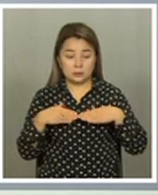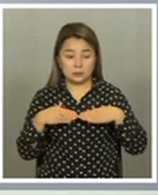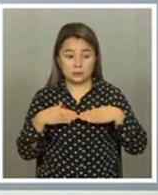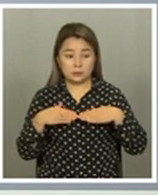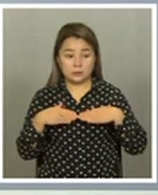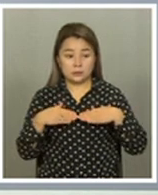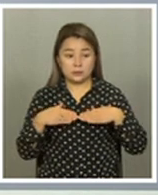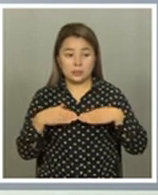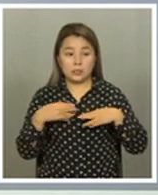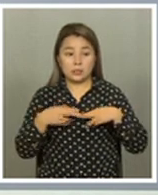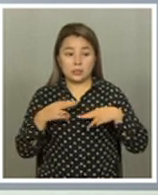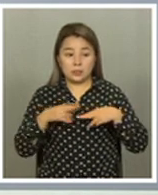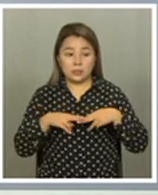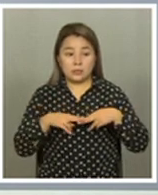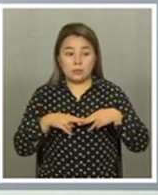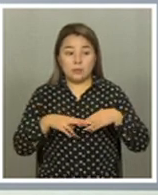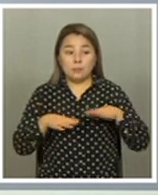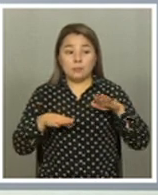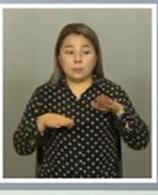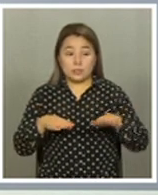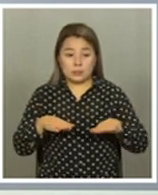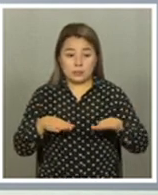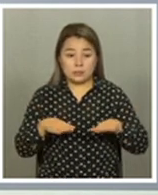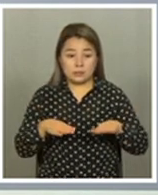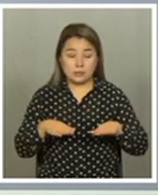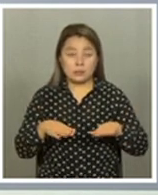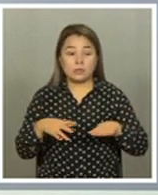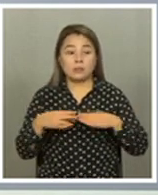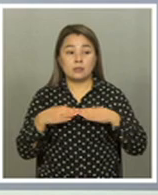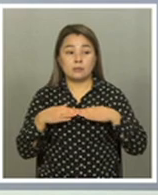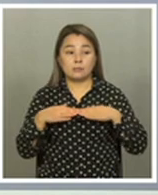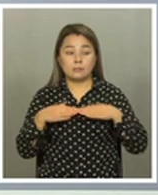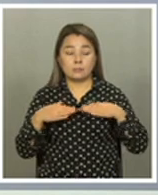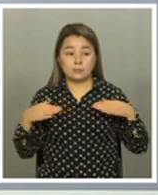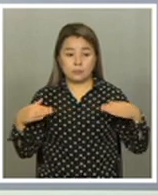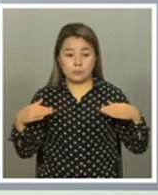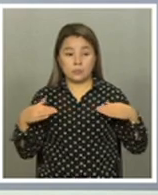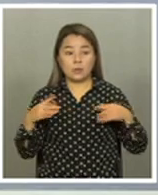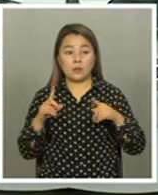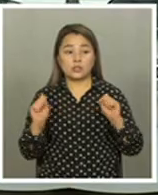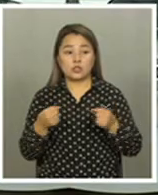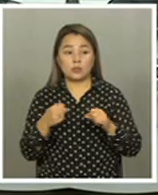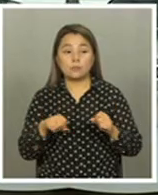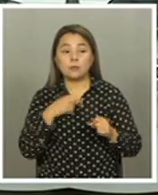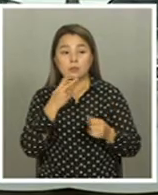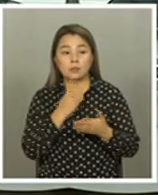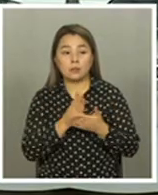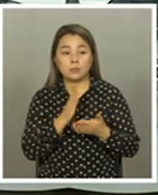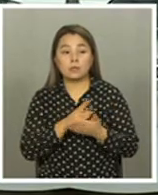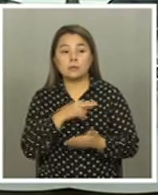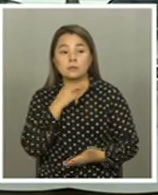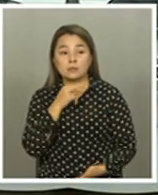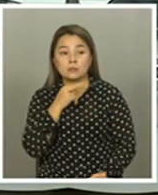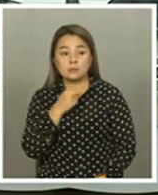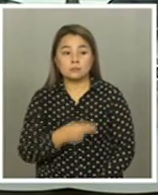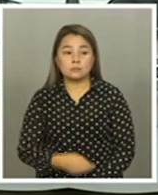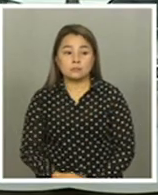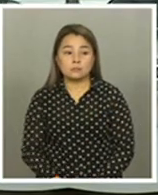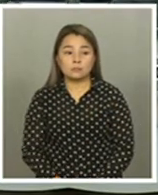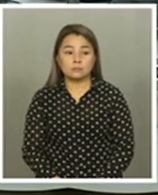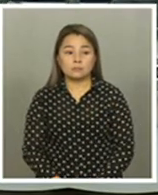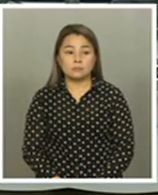мына тетікшені бассақ, бұл екі арбаша екі жаққа бірдей жылдамдықпен жүретін көз жеткізуімізге болады.